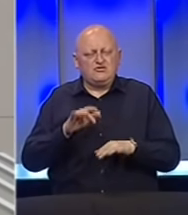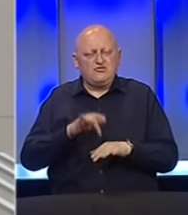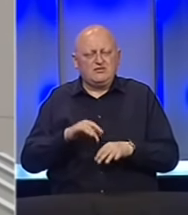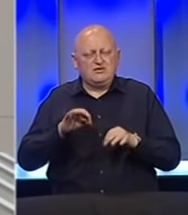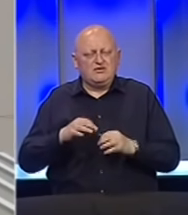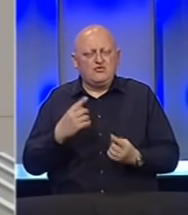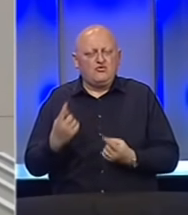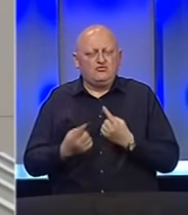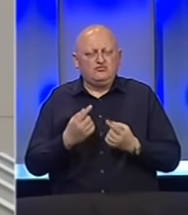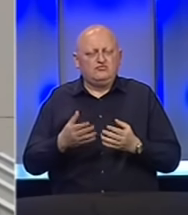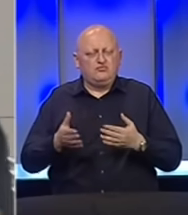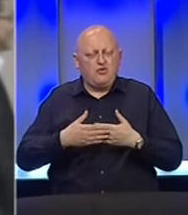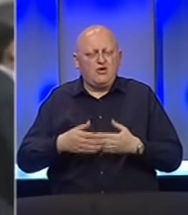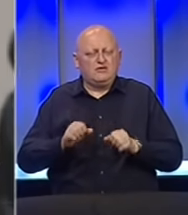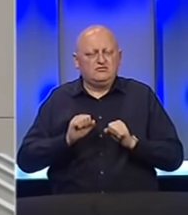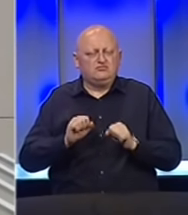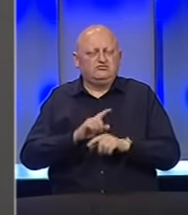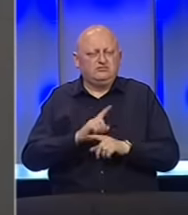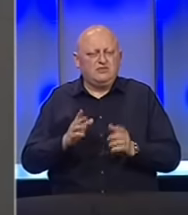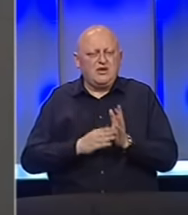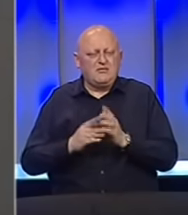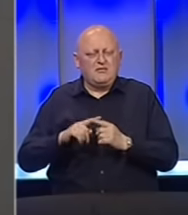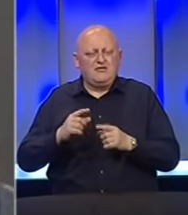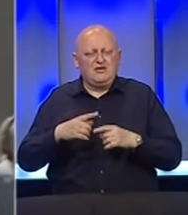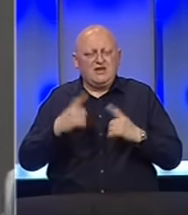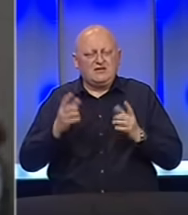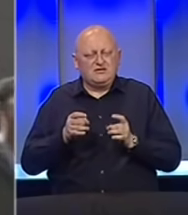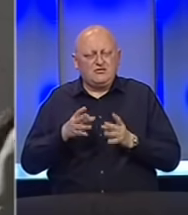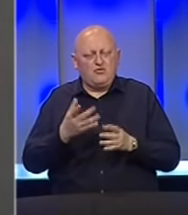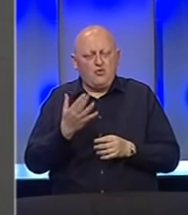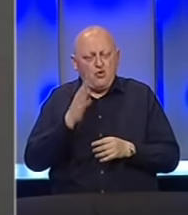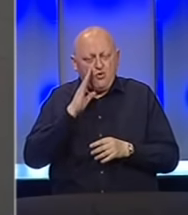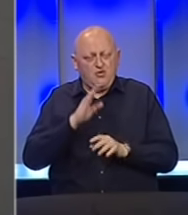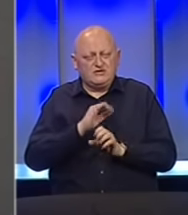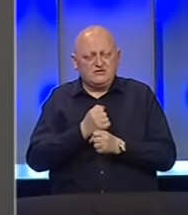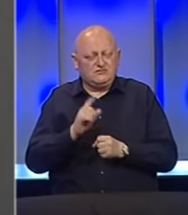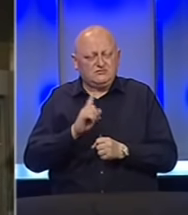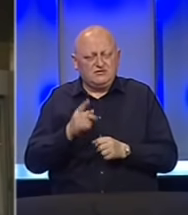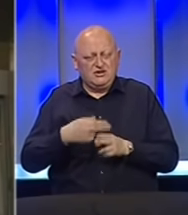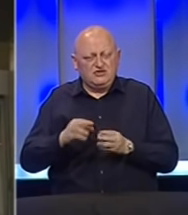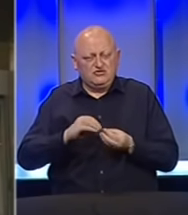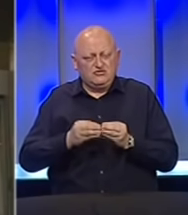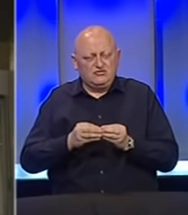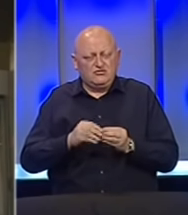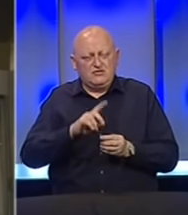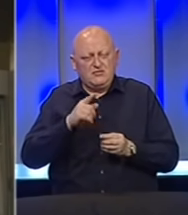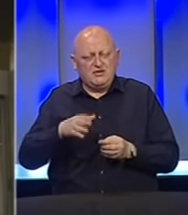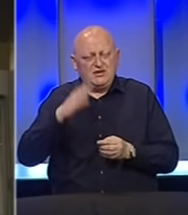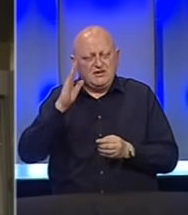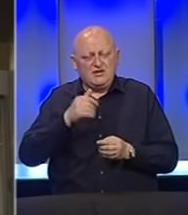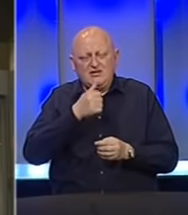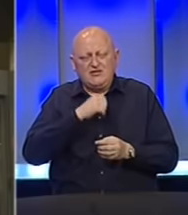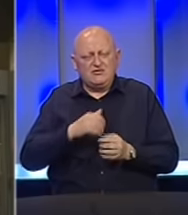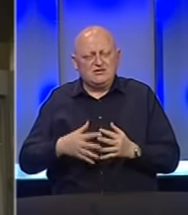igramo uslovljavanja, blokada i opstrukcija iz MMF-a siže jasna poruka. Ukoliko Bosna i Hercegovina ne riješi problem, bit će upitna dalja